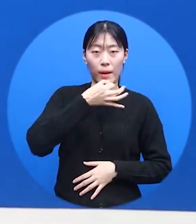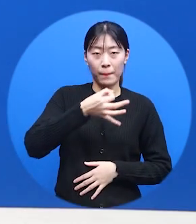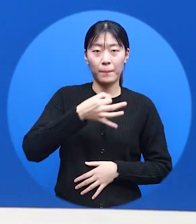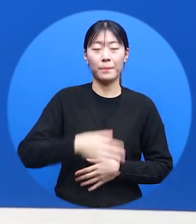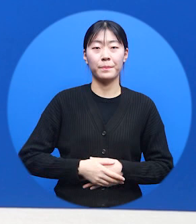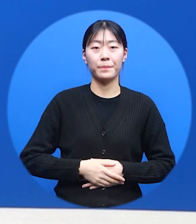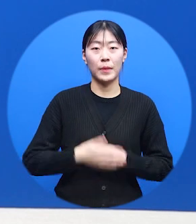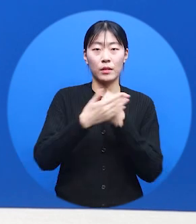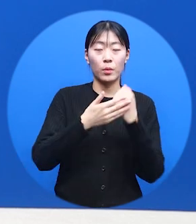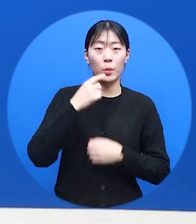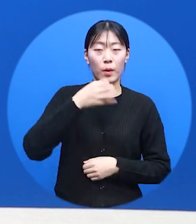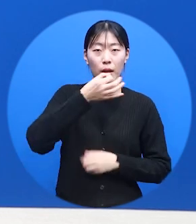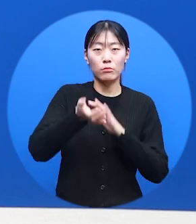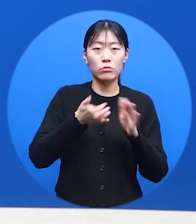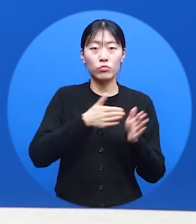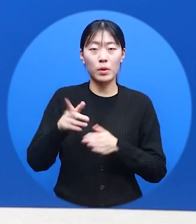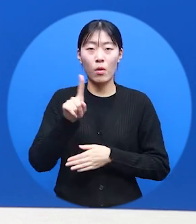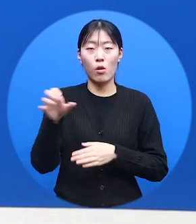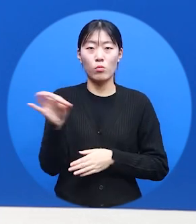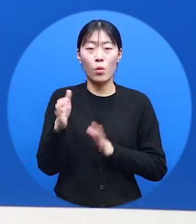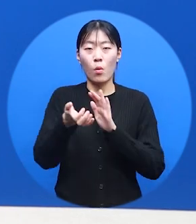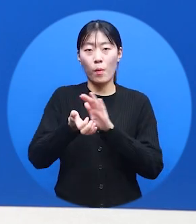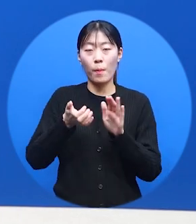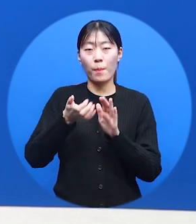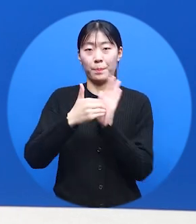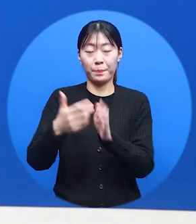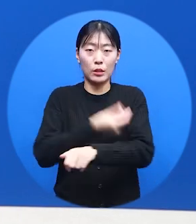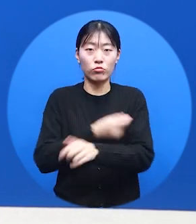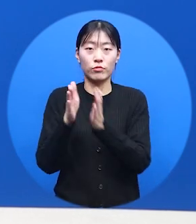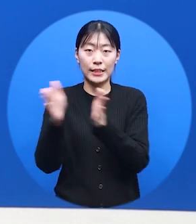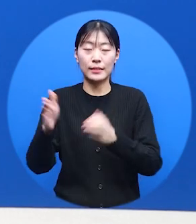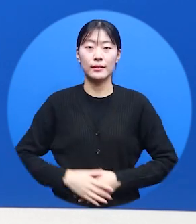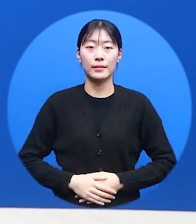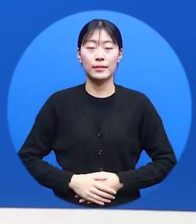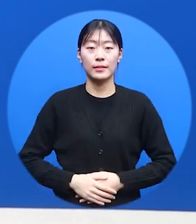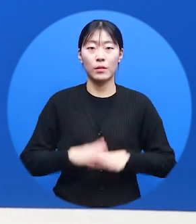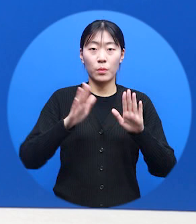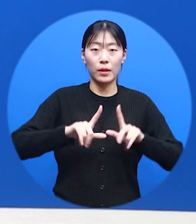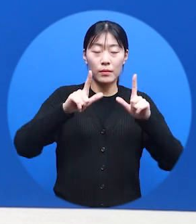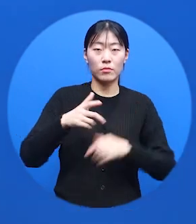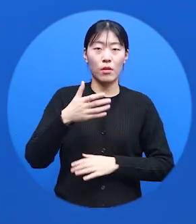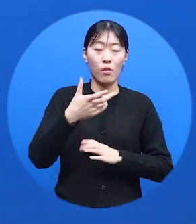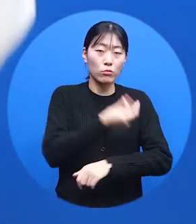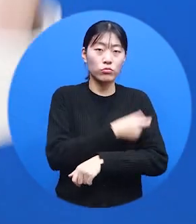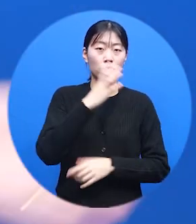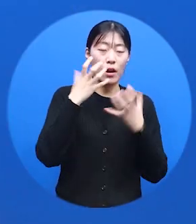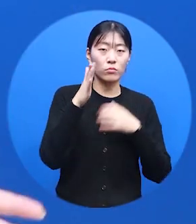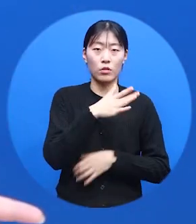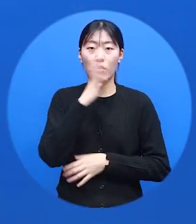독감! 은평구는 독감 대비를 위해 무료 예방접종을 실시합니다. 올해부터는 접종 대상자가